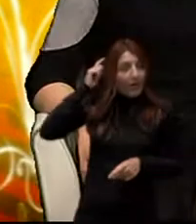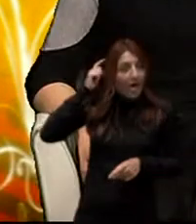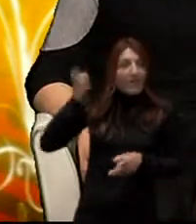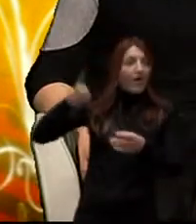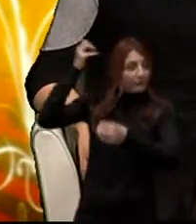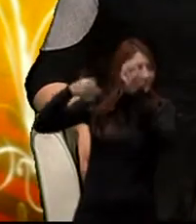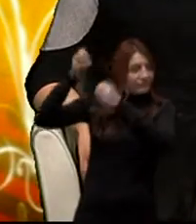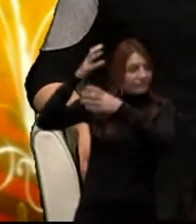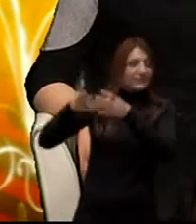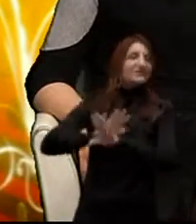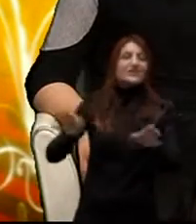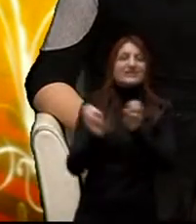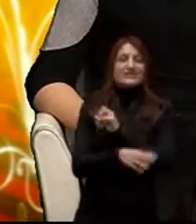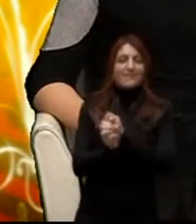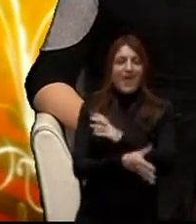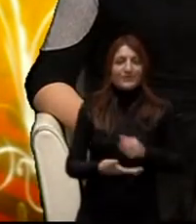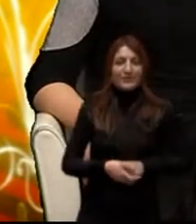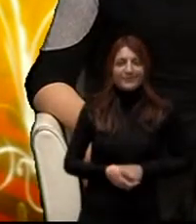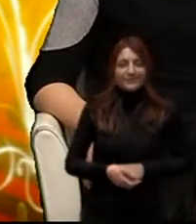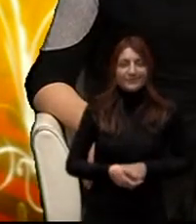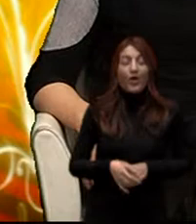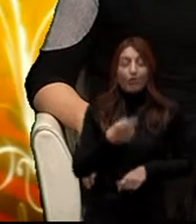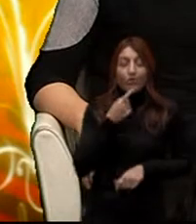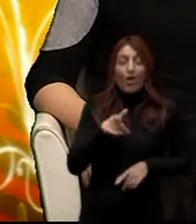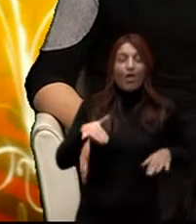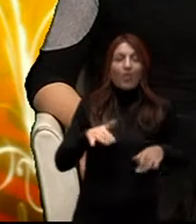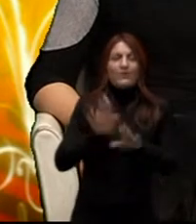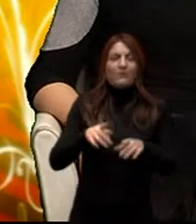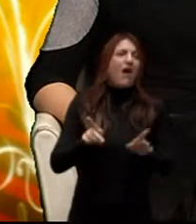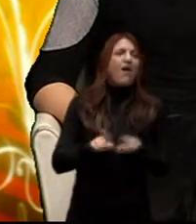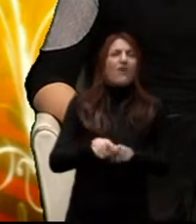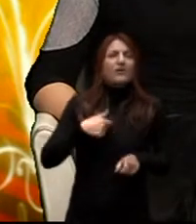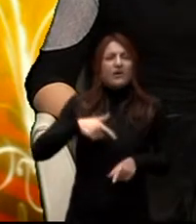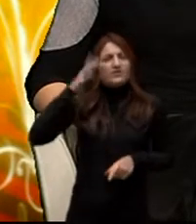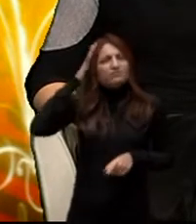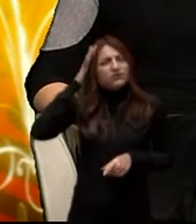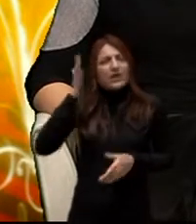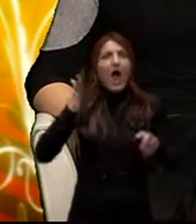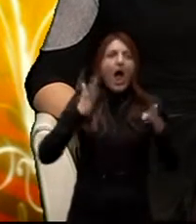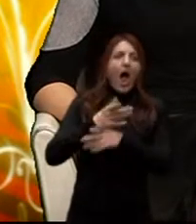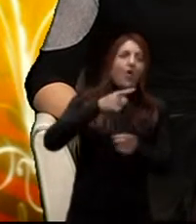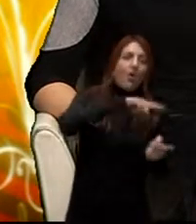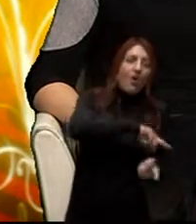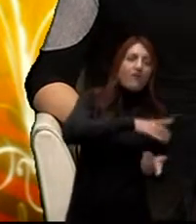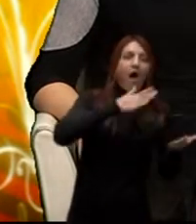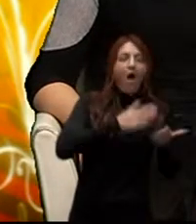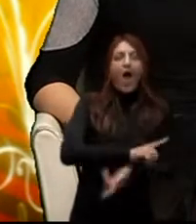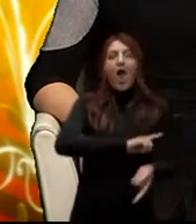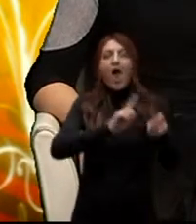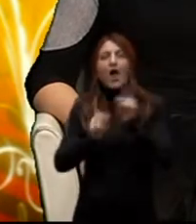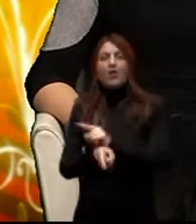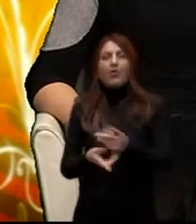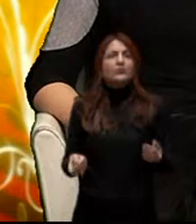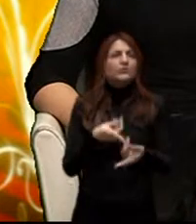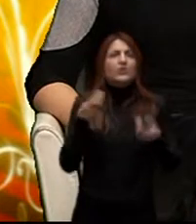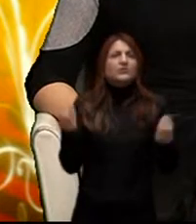zabrinuti zbog nekakvih, ili ljudi koji imaju tenzijske glavobolje su zabrinuti zbog nečega što bi bilo kad bi bilo. I naravno, to je uvijek